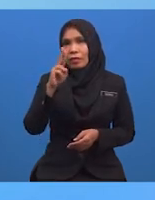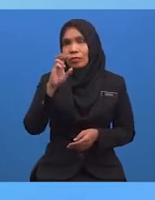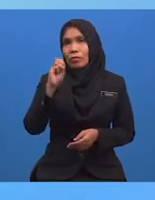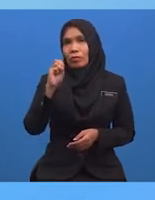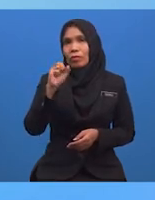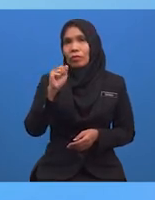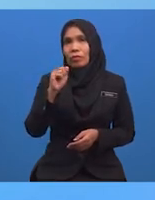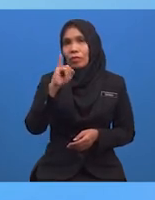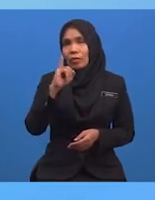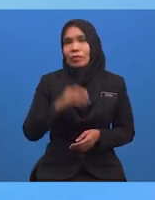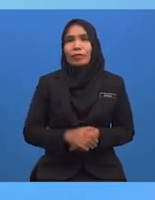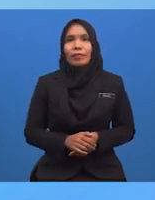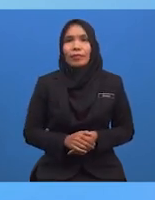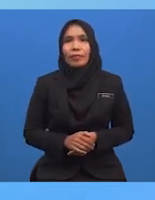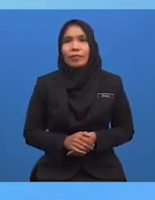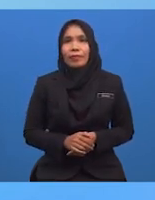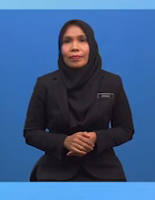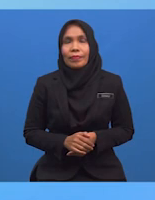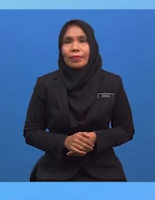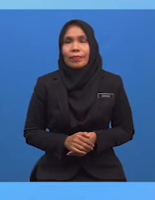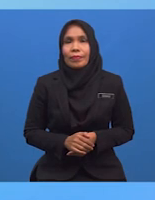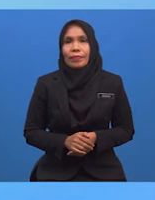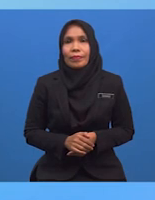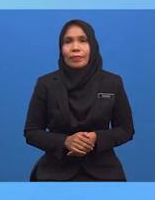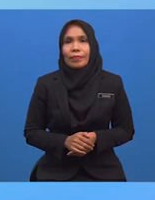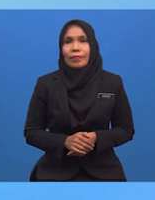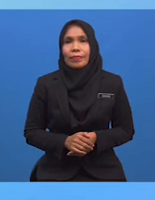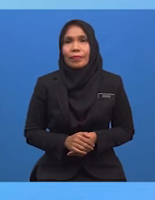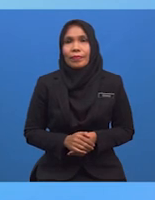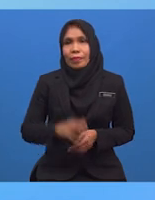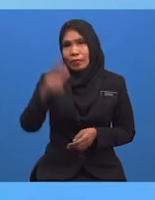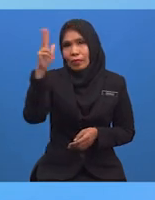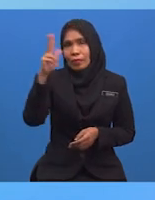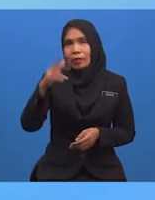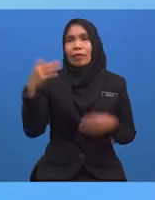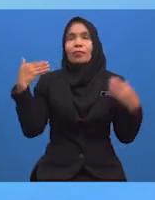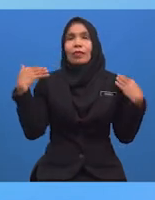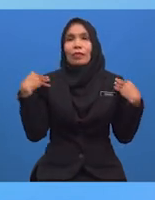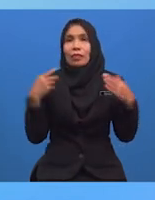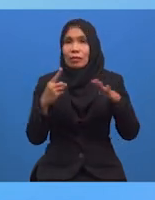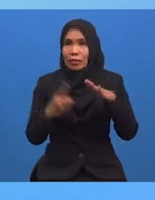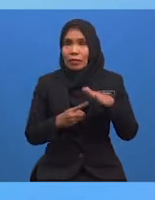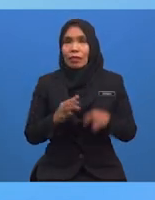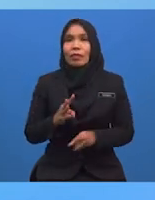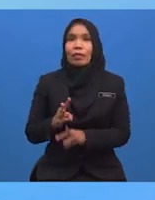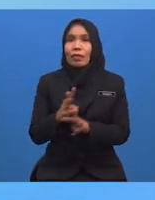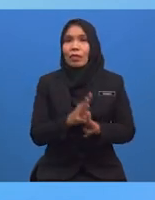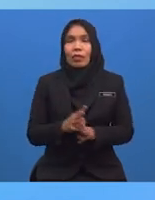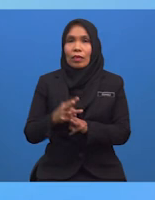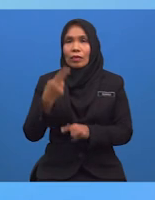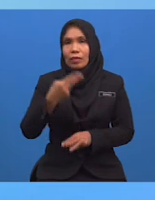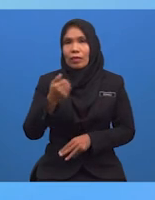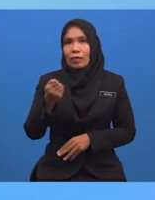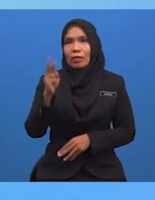dan tepung? Ya, pernah kan? Oleh itu, kerajaan ada dasar kawalan harga maksimum,